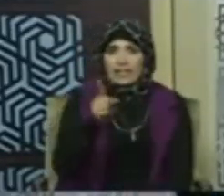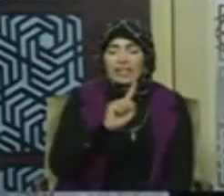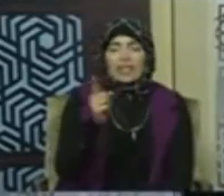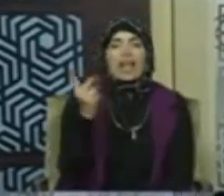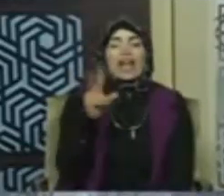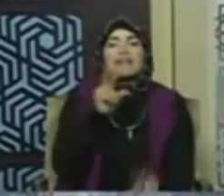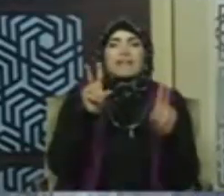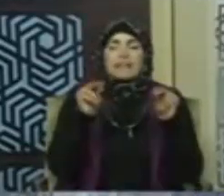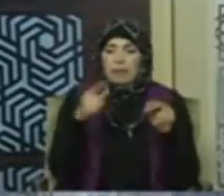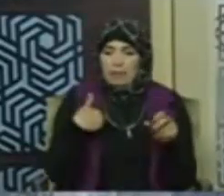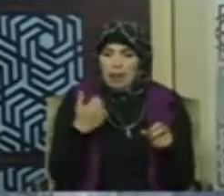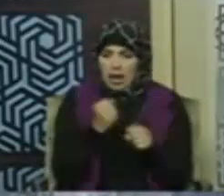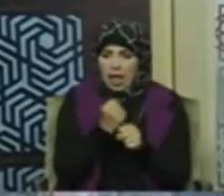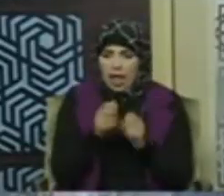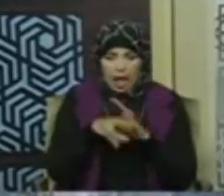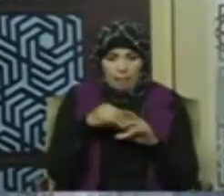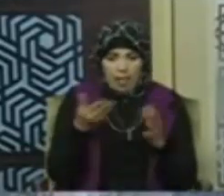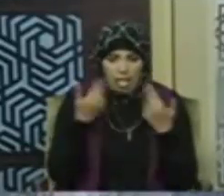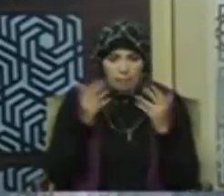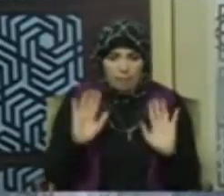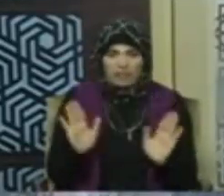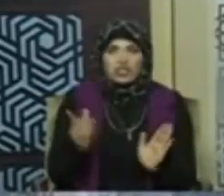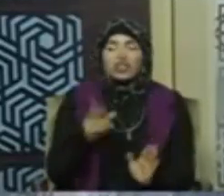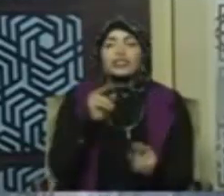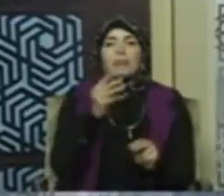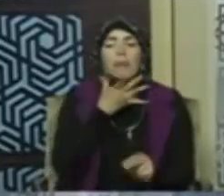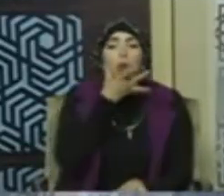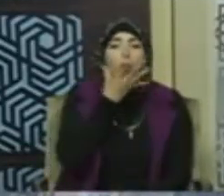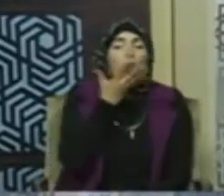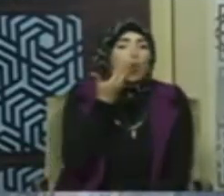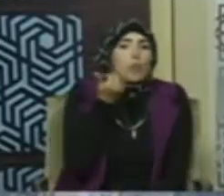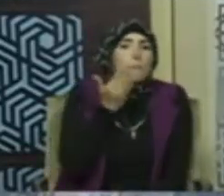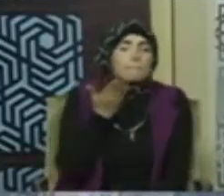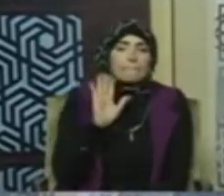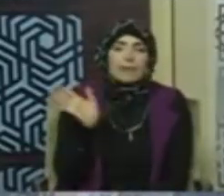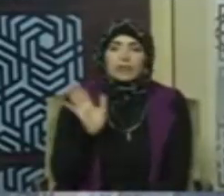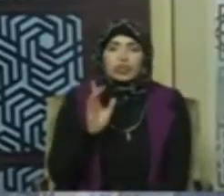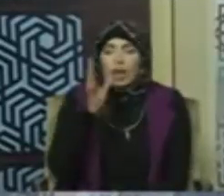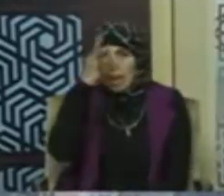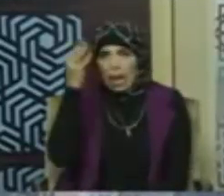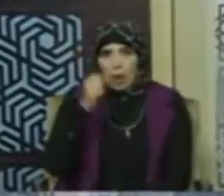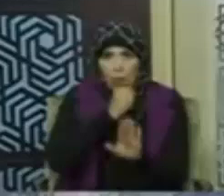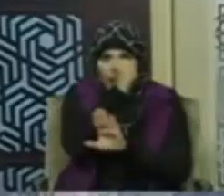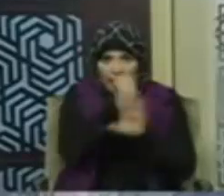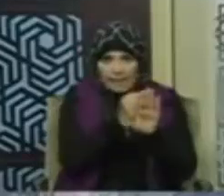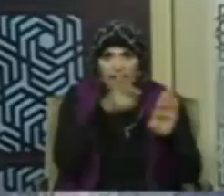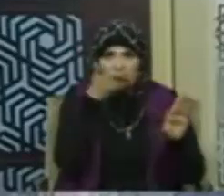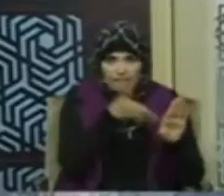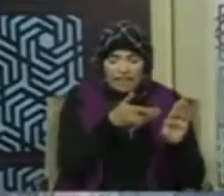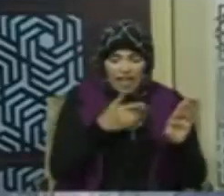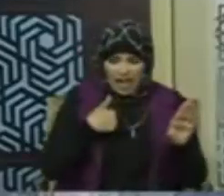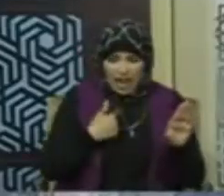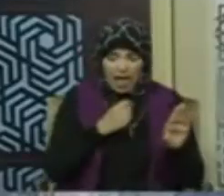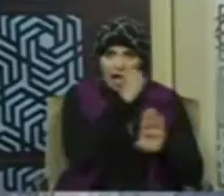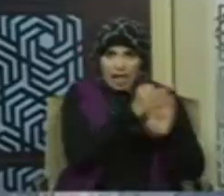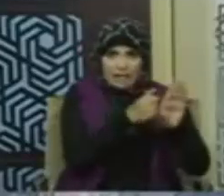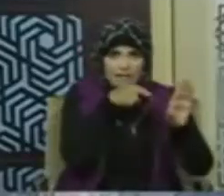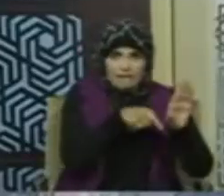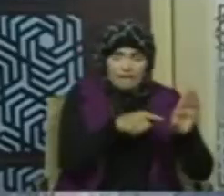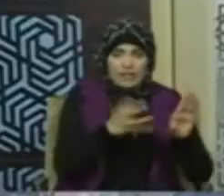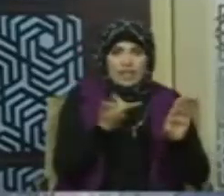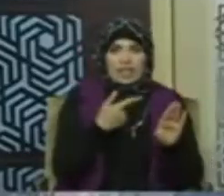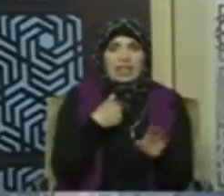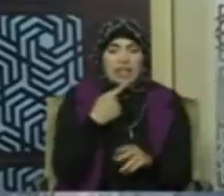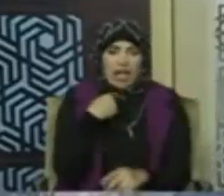يفعلوا. إن يخدروا أو يجبنوا أو يبخلوا يغدو عليك مؤجلين